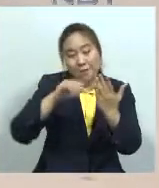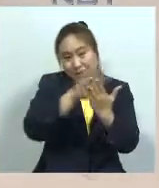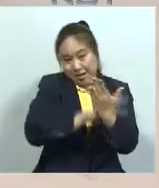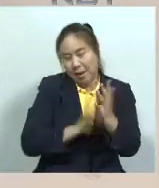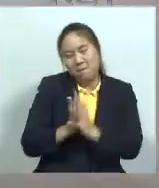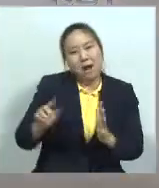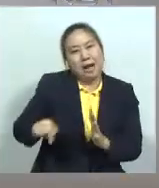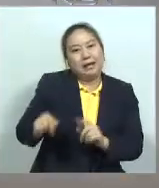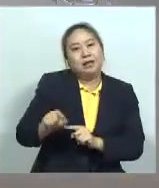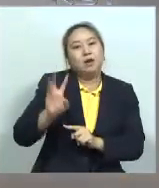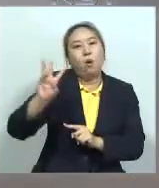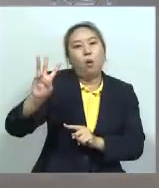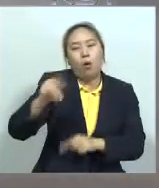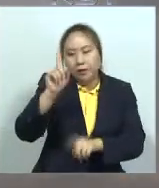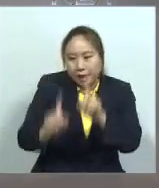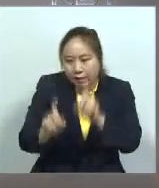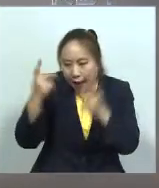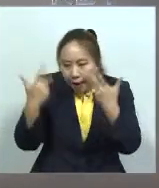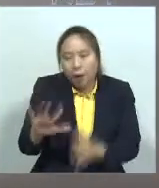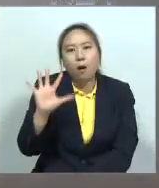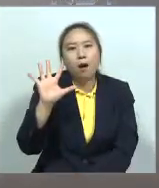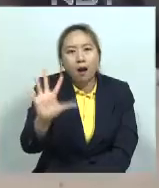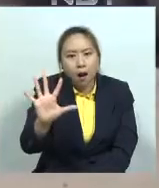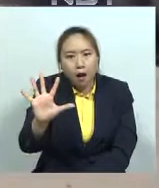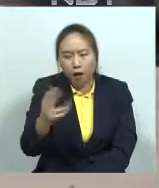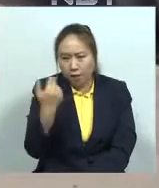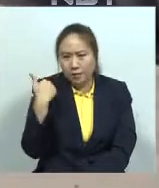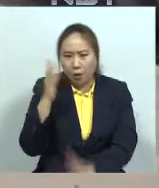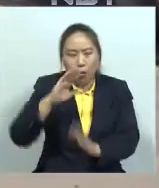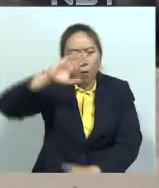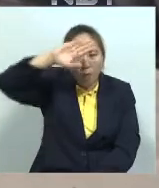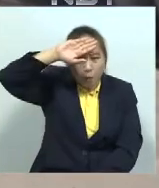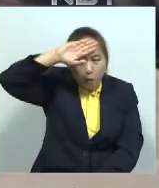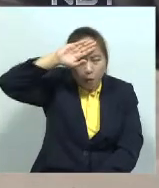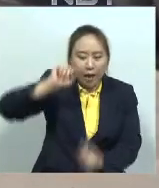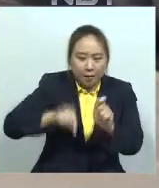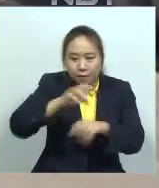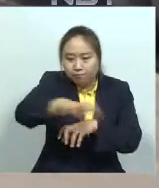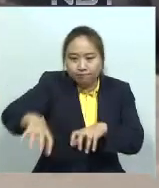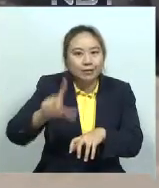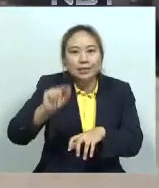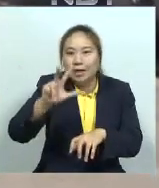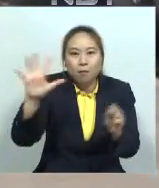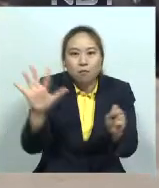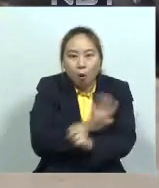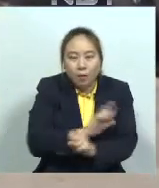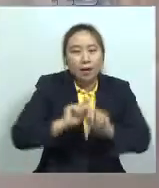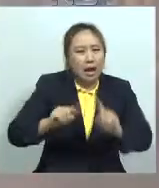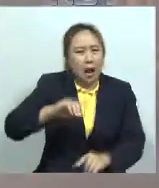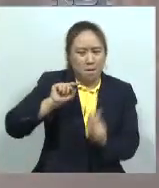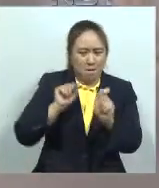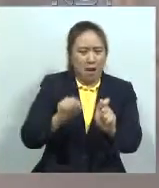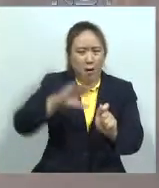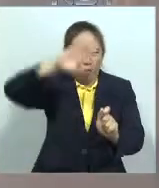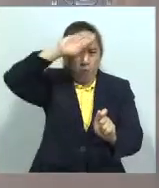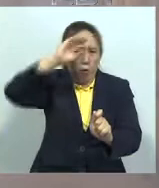ทศนะคะและมีผู้เสียชีวิตแล้ว5คนโดยพบผู้ป่วยทั้ง23อำเภอแต่อำเภอที่มีอัตราการป่วยมาก